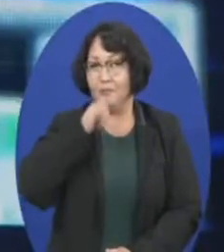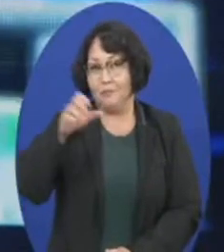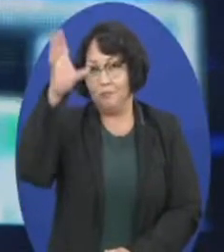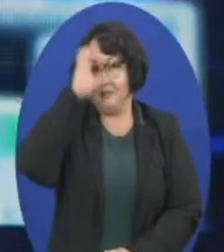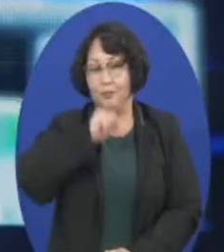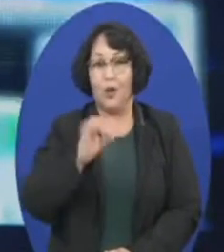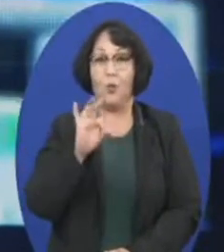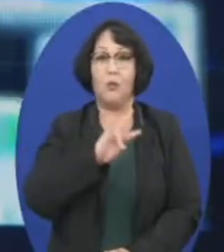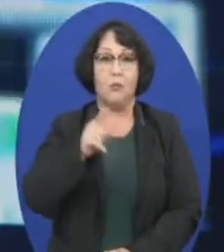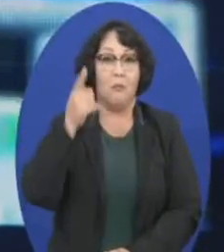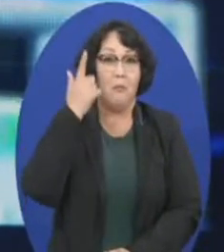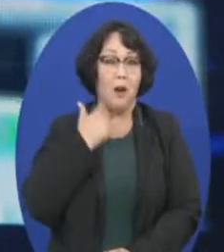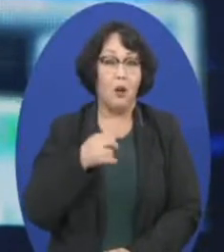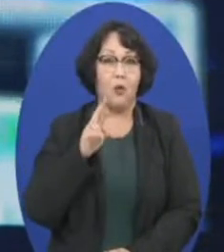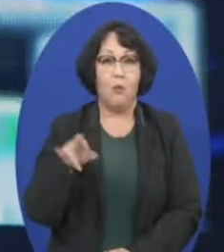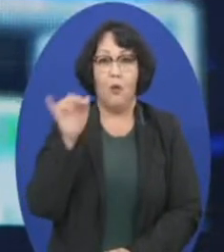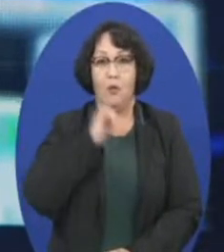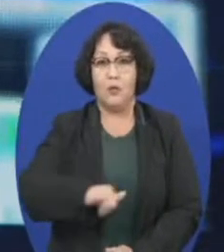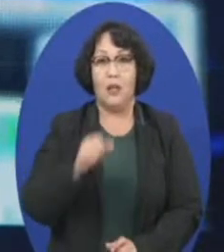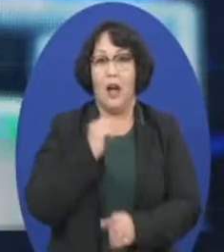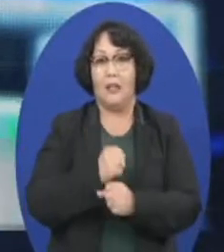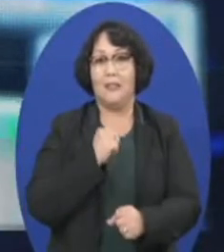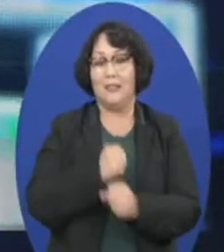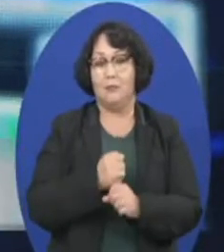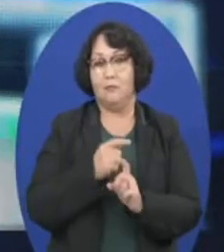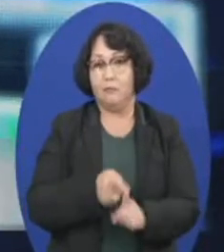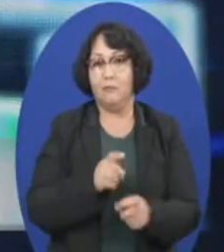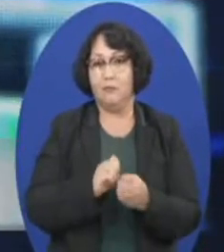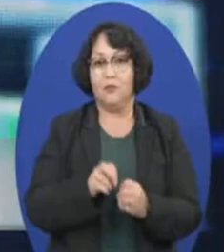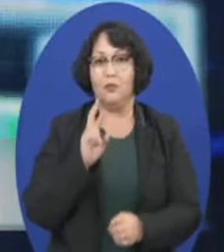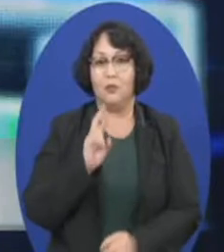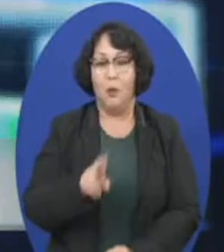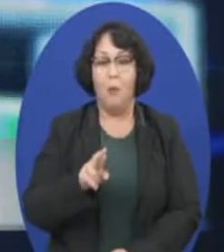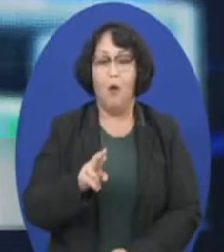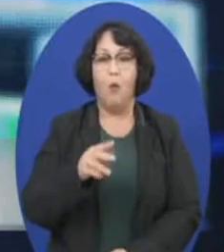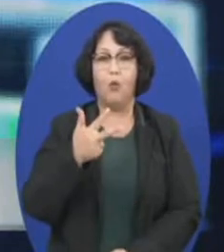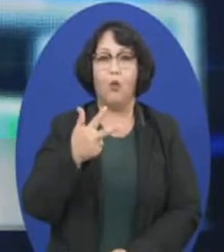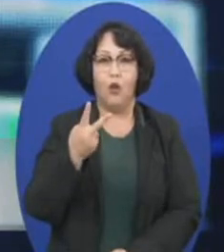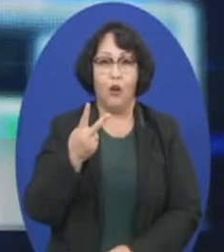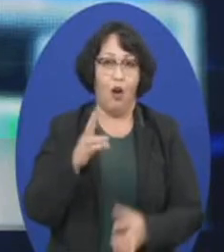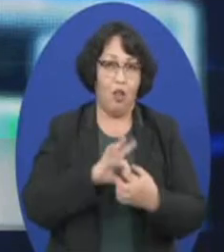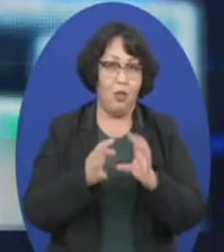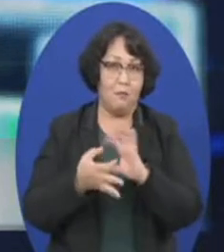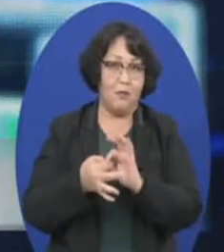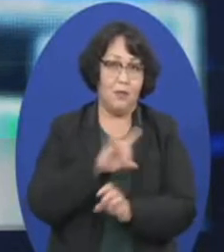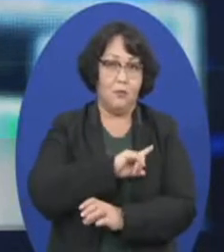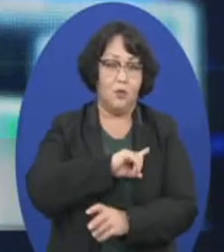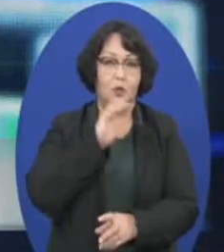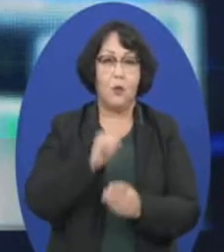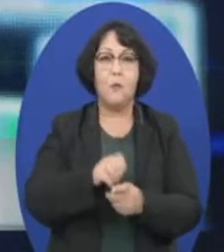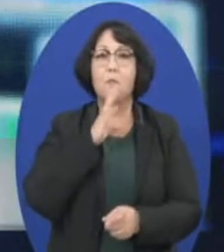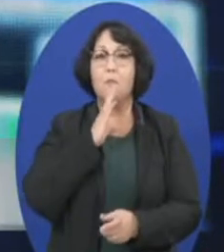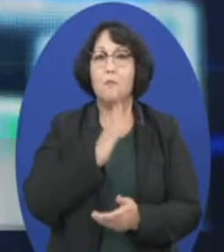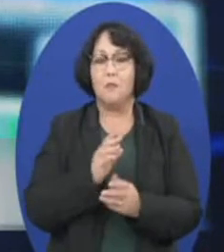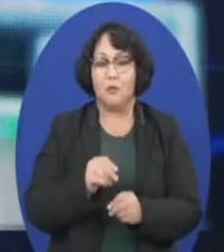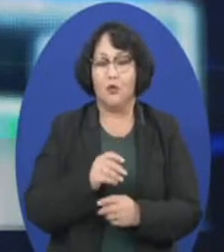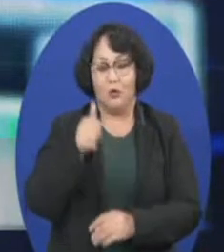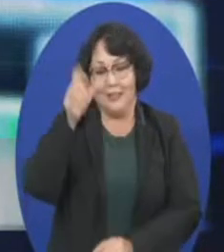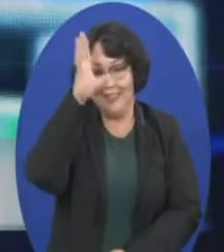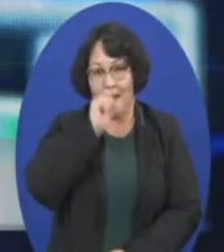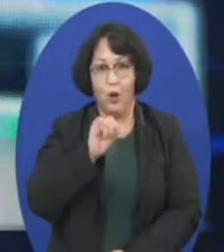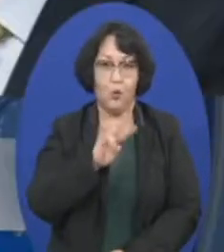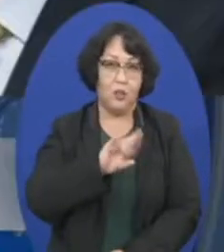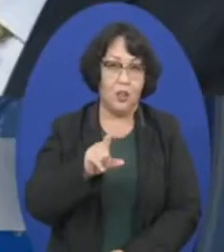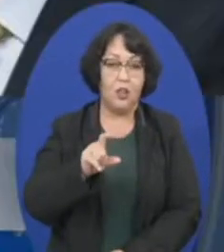Монгол Улсын Ерөнхий сайд Л.Оюун-Эрдэнэ маргаашнаас Япон улсад ажлын айлчлалын зэрэгцээ Токиогийн 132 дугаар олимпийн наадмын нээлтийн ажиллагаанд оролцохоор уулжээ. Ерөнхий сайд